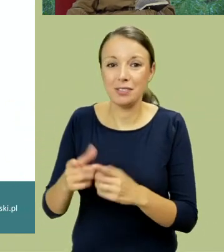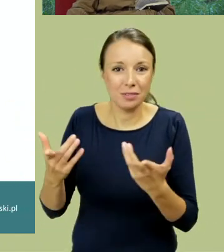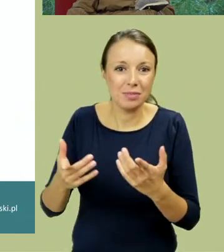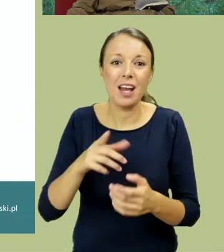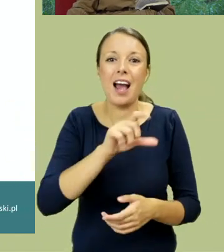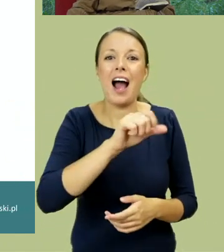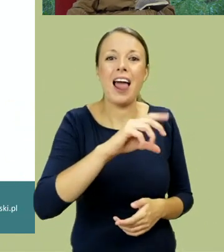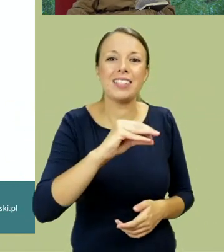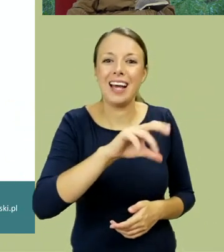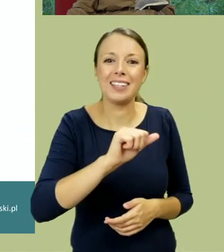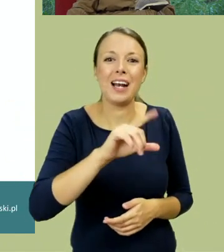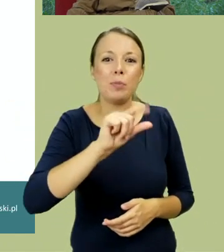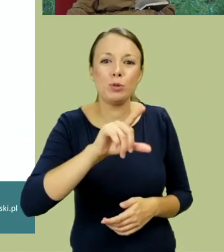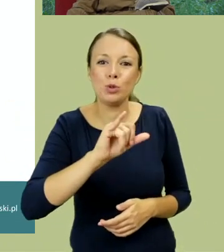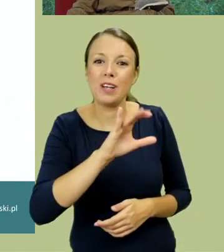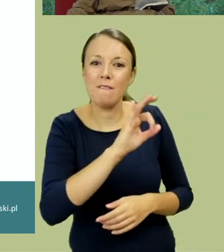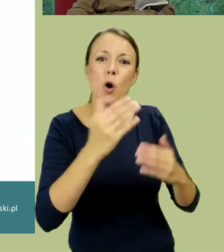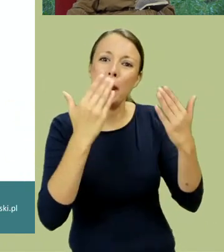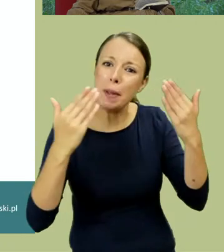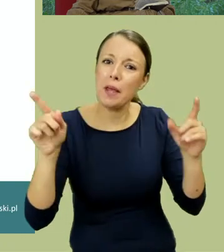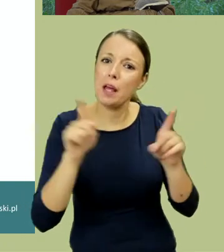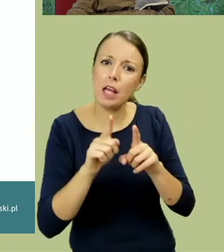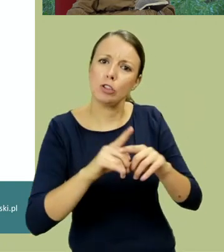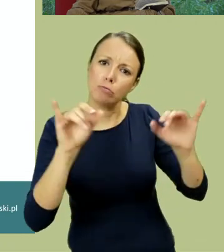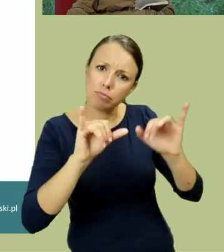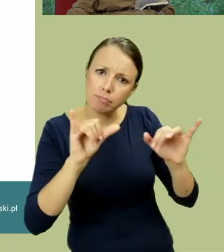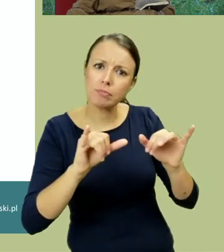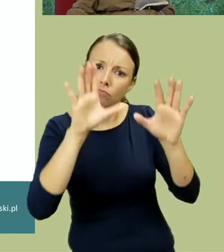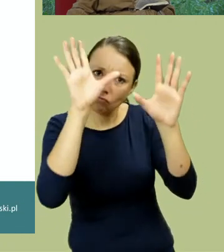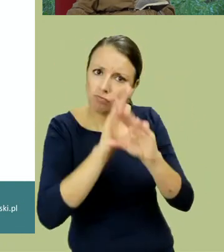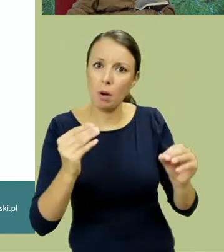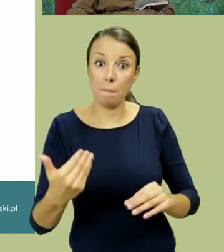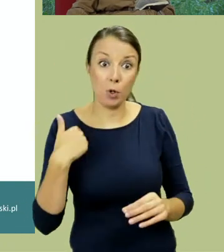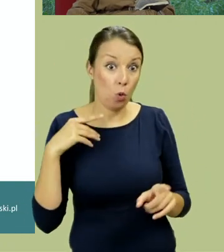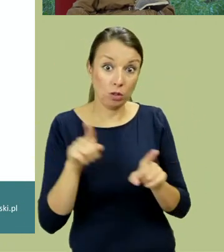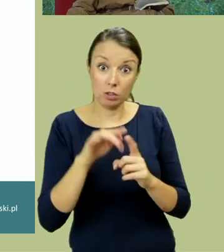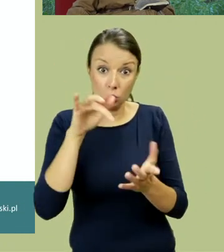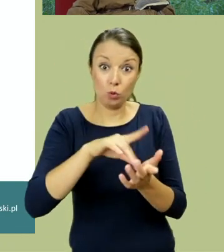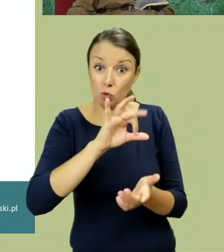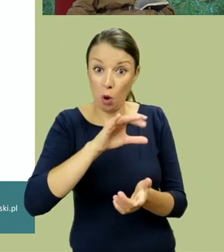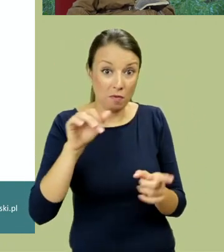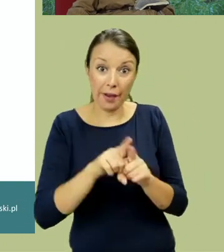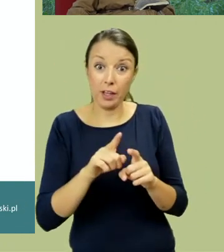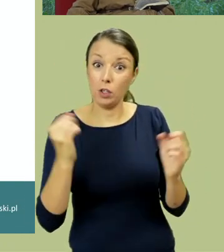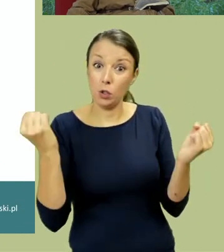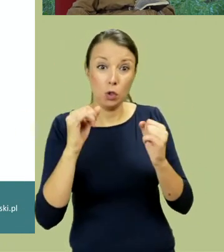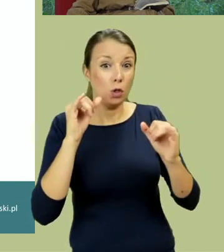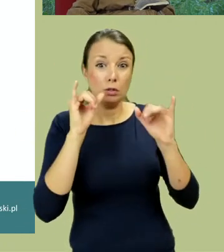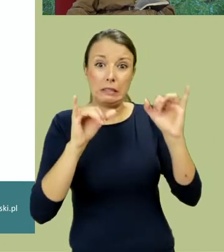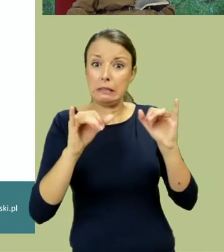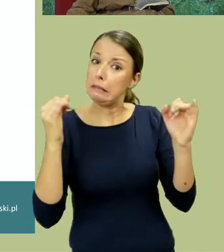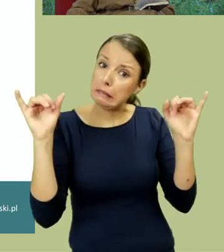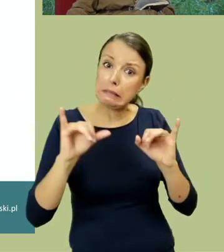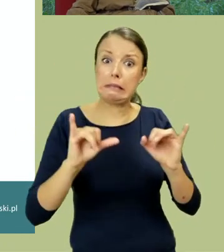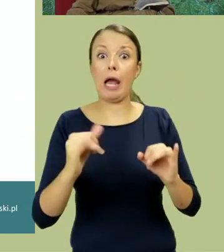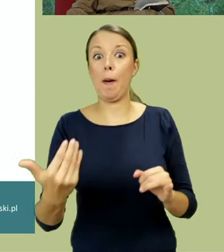Aleksandry Piłsudskiej tu w Sulejówku obchodzone były dość hucznie. No niestety nie ma z nich żadnych